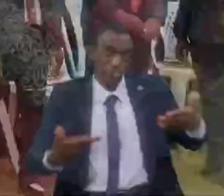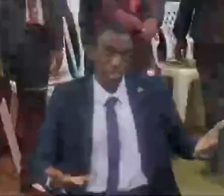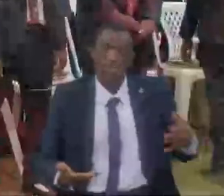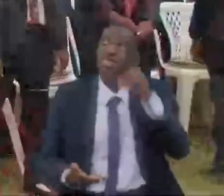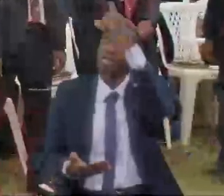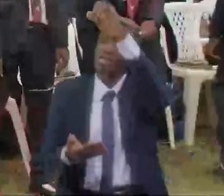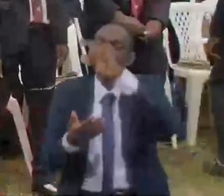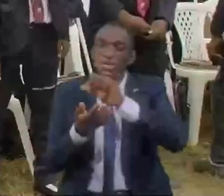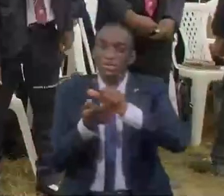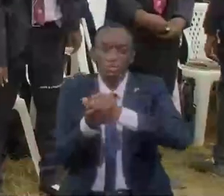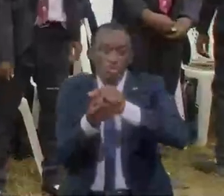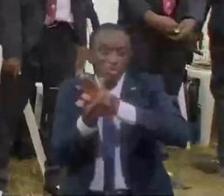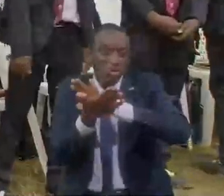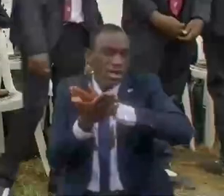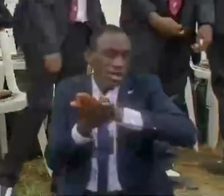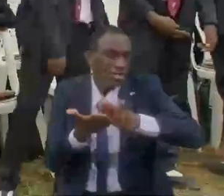purifie.